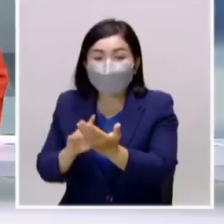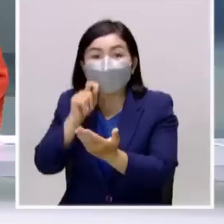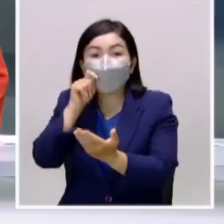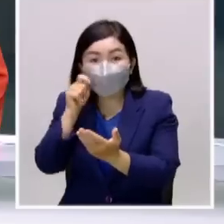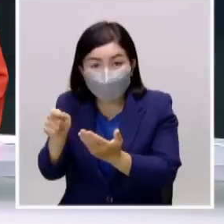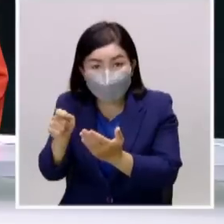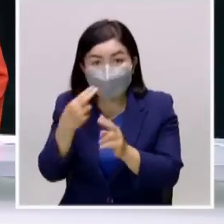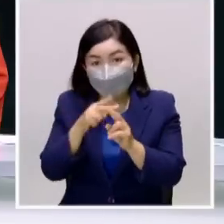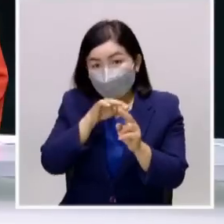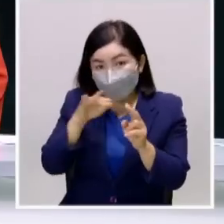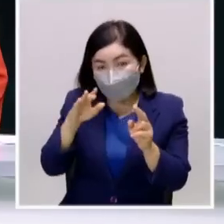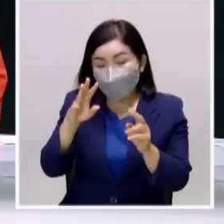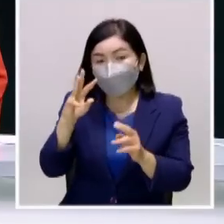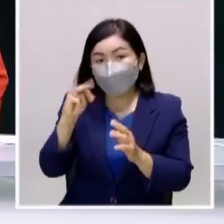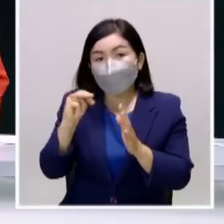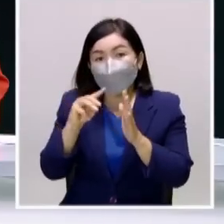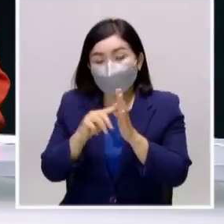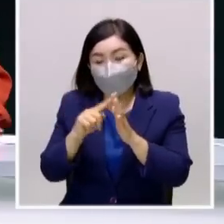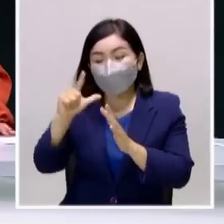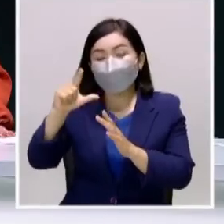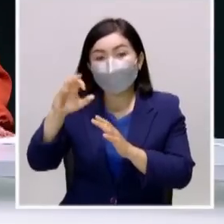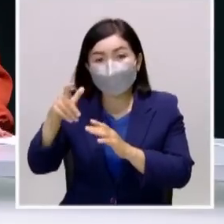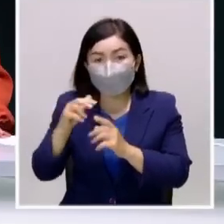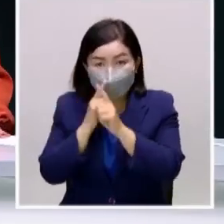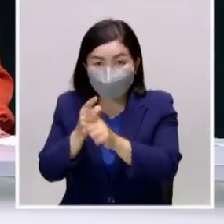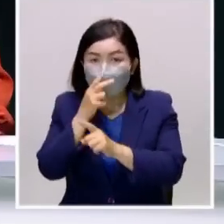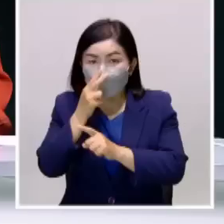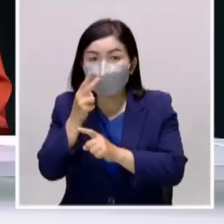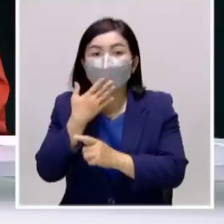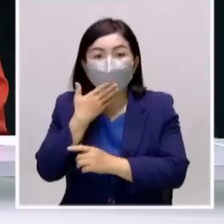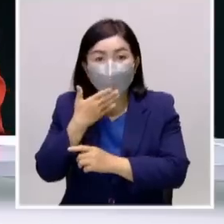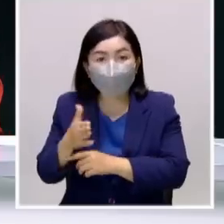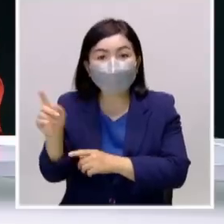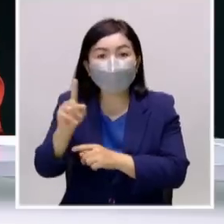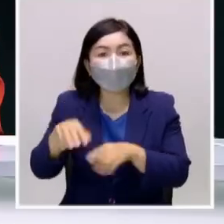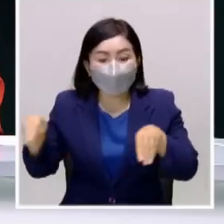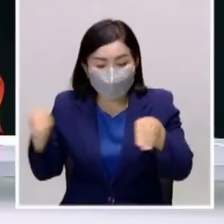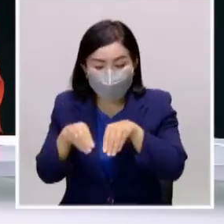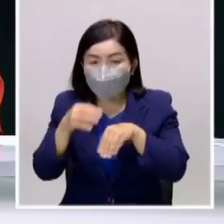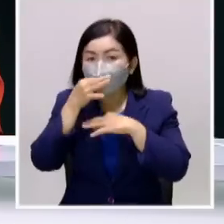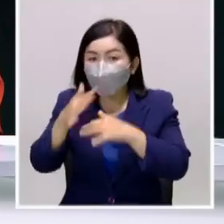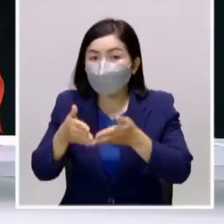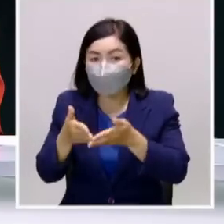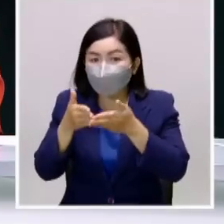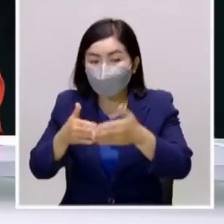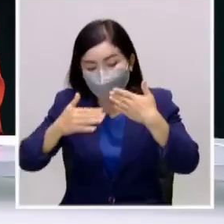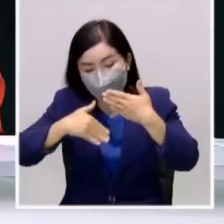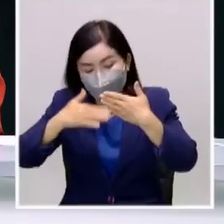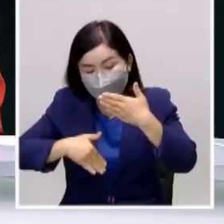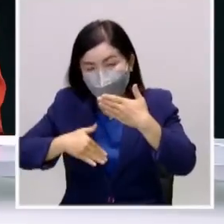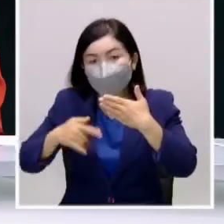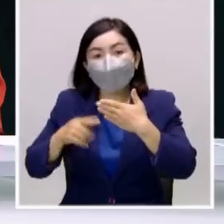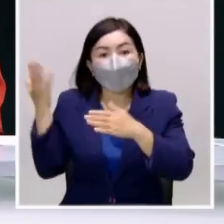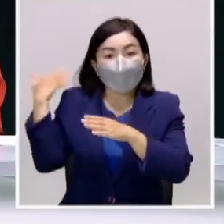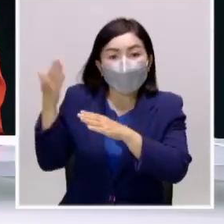กาะติดสถานการณ์ที่มาริอูโปลของยูเครนมาอย่างต่อเนื่องเลยนะครับคือเมืองนี้เนี่ยเป็นเมืองท่าสำคัญทางตอนใต้ของยูเครนก่อนหน้าที่จะ